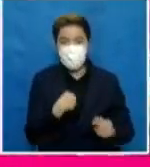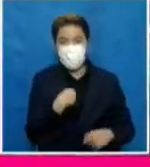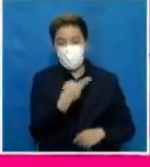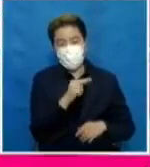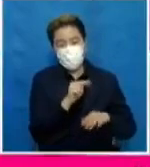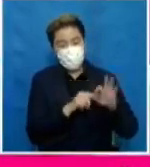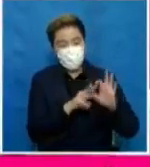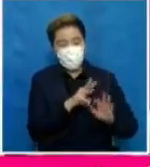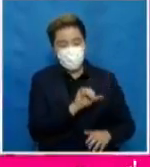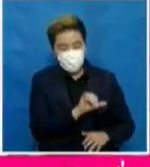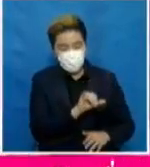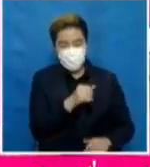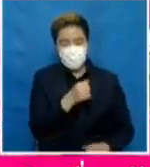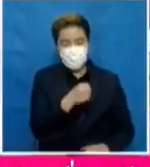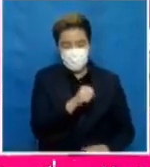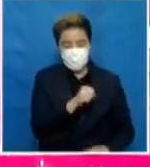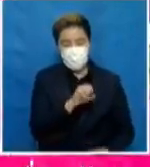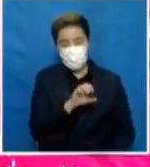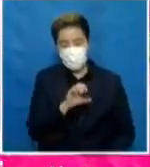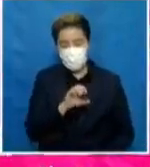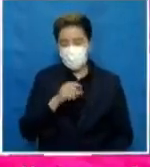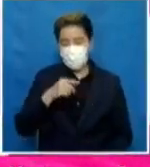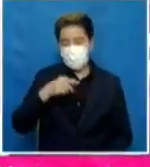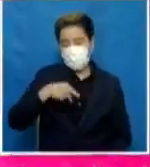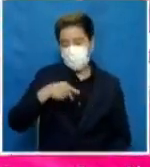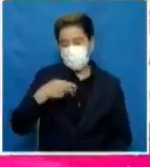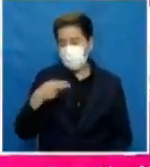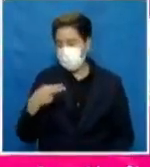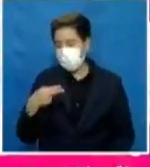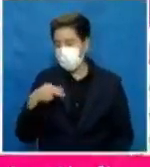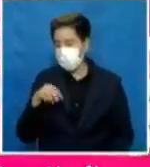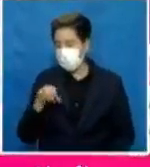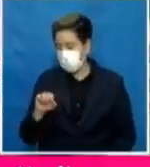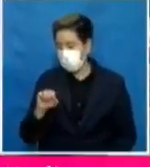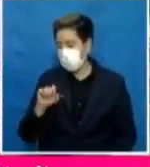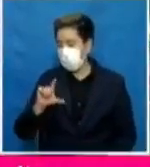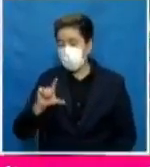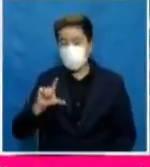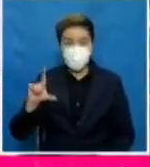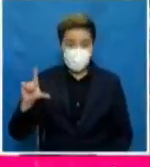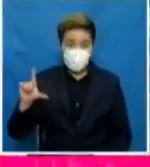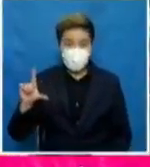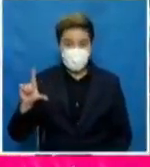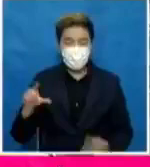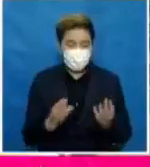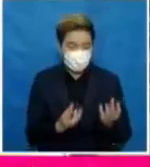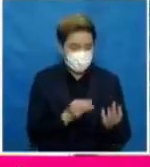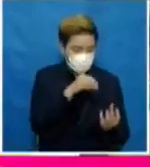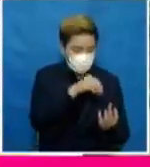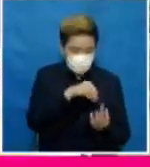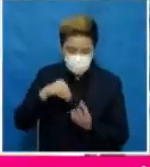ลัก10หลักร้อยหลักพันหลักหมื่นหลักแสนและหลักล้าน